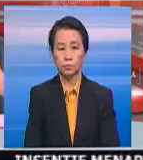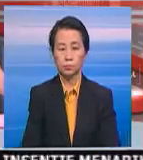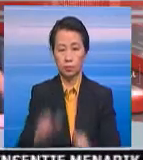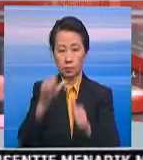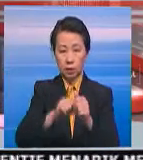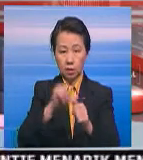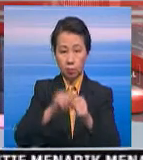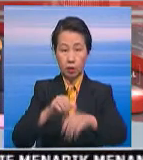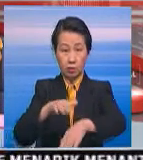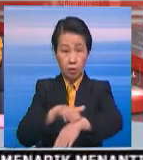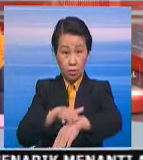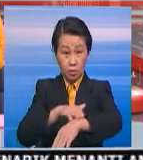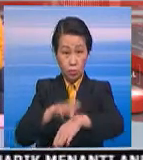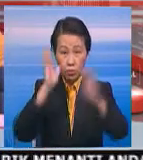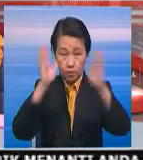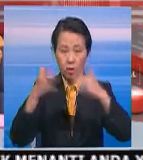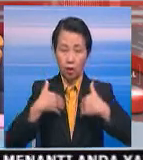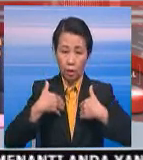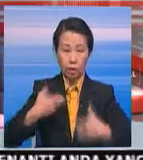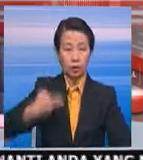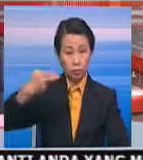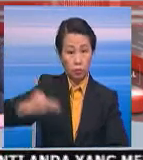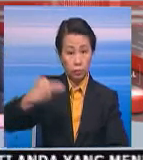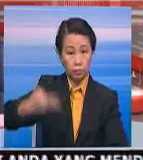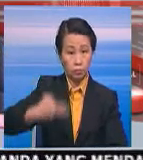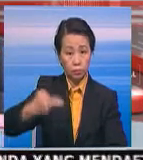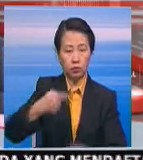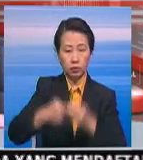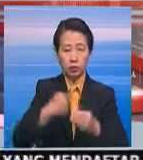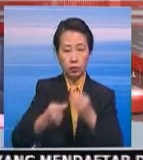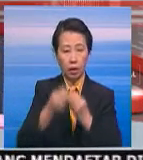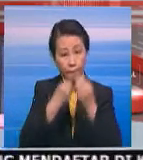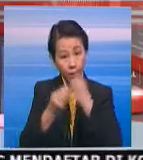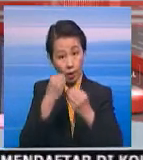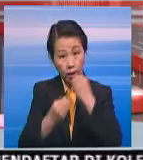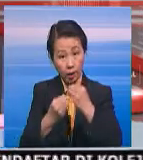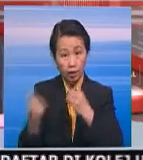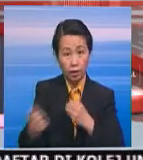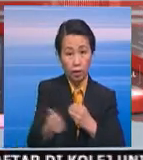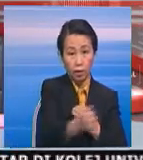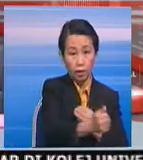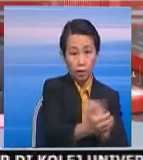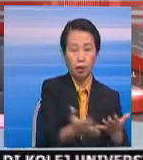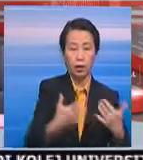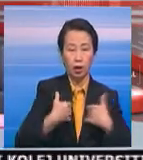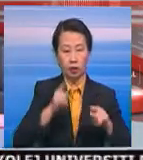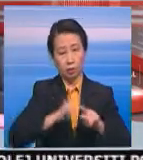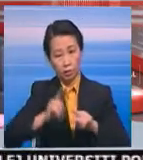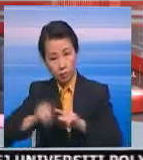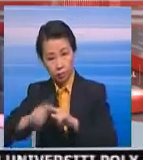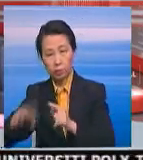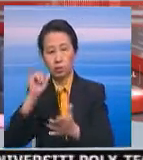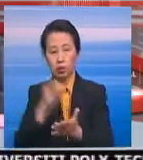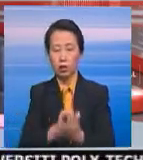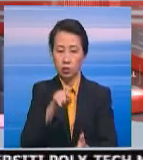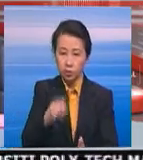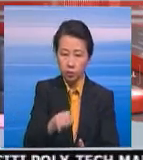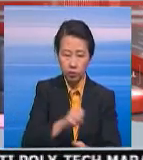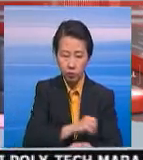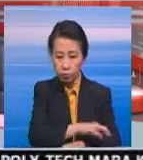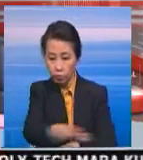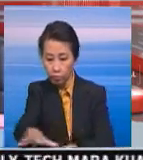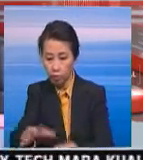Setiap kaum di Malaysia mempunyai sejarah tentang makanan tradisional masing-masing. Kepelbagaian itulah yang